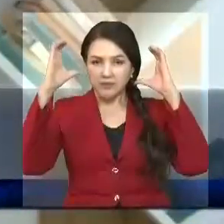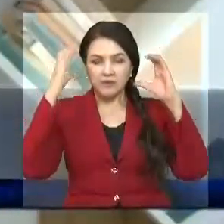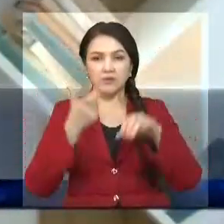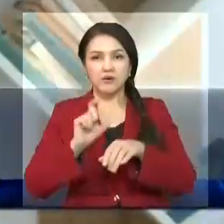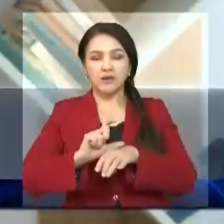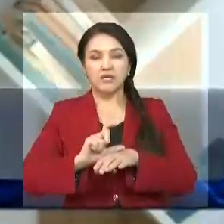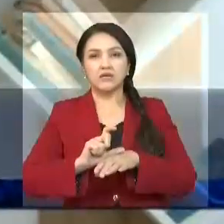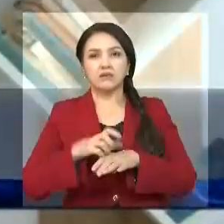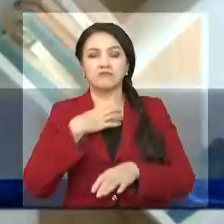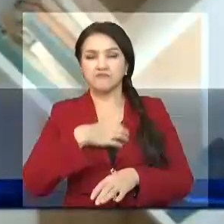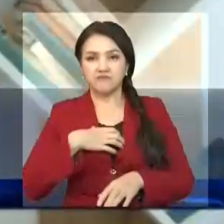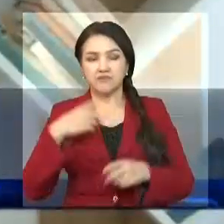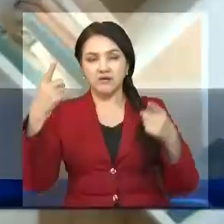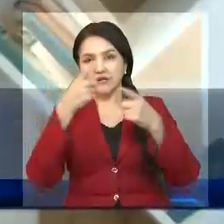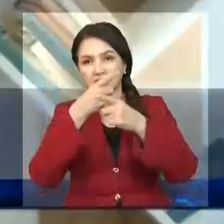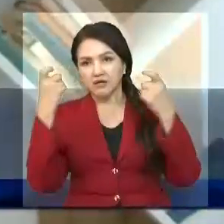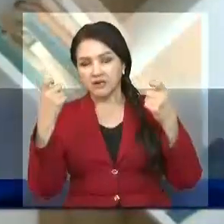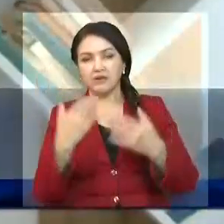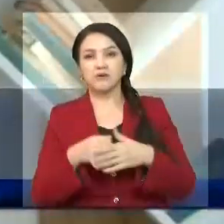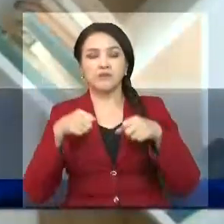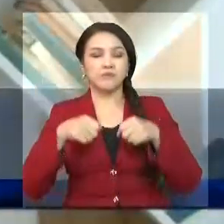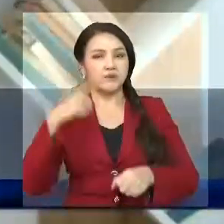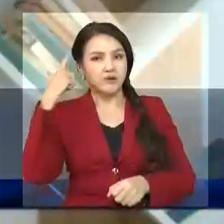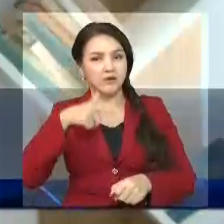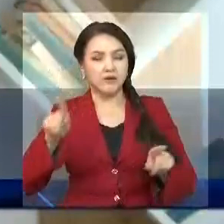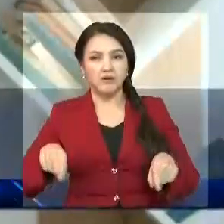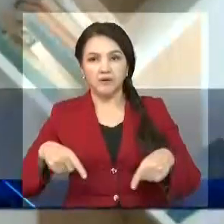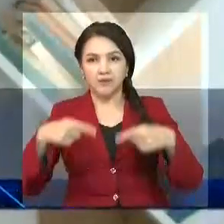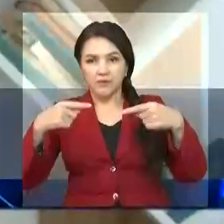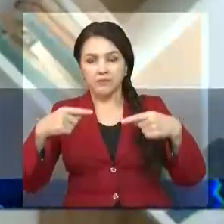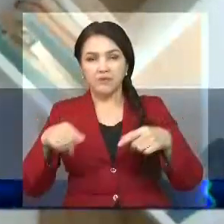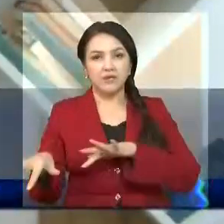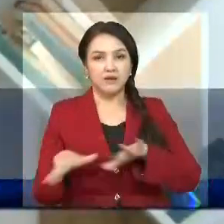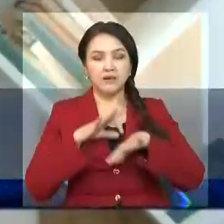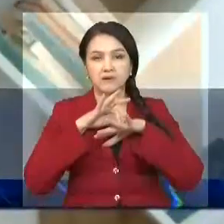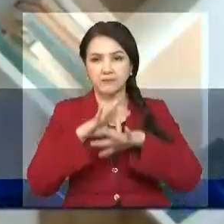өте ауқымды ақпараттық және құқықтық сауаттылықты көтеру бойынша іс-шараларды жүргізіп жатыр.